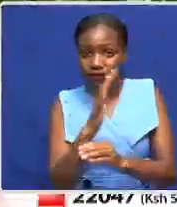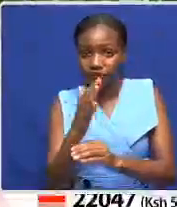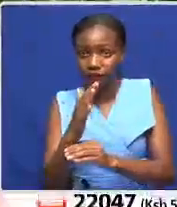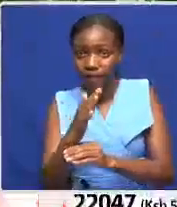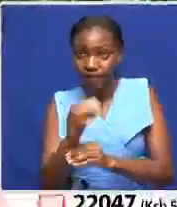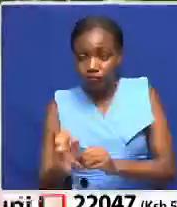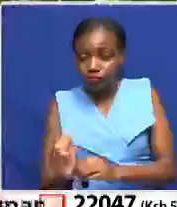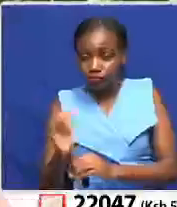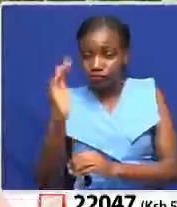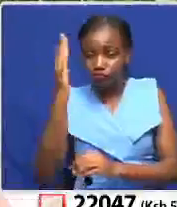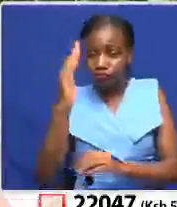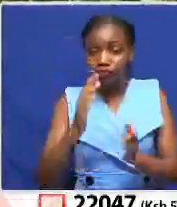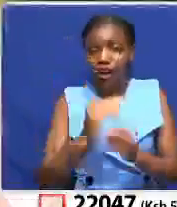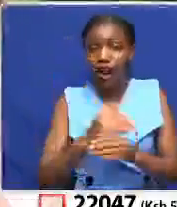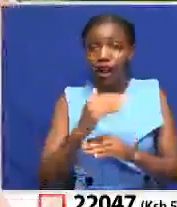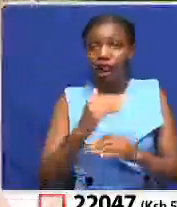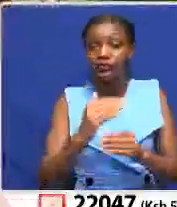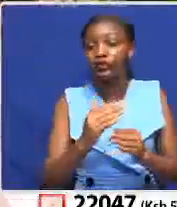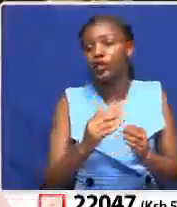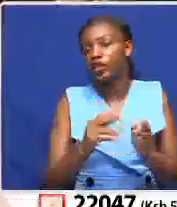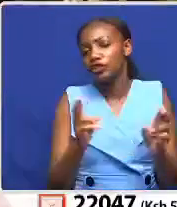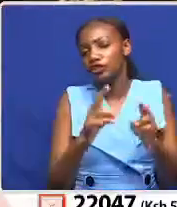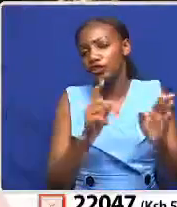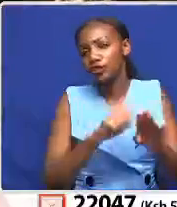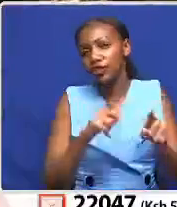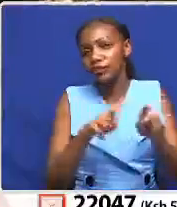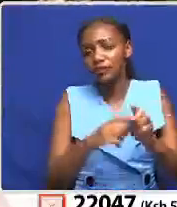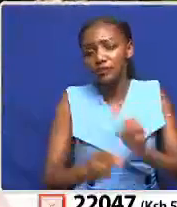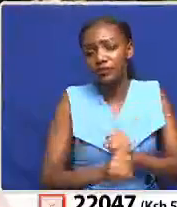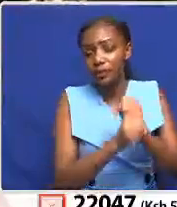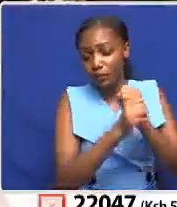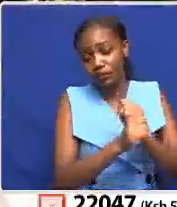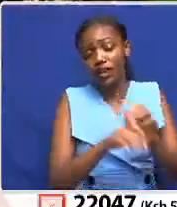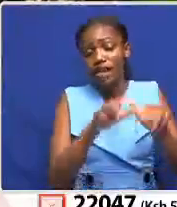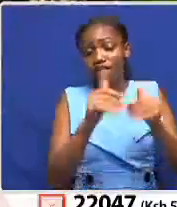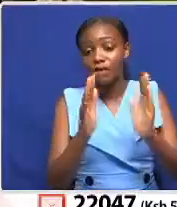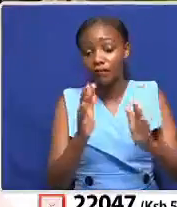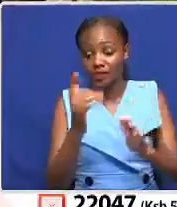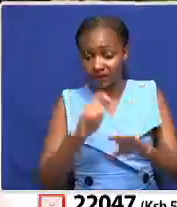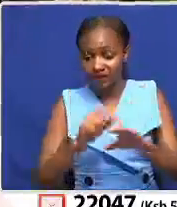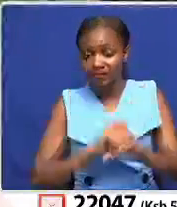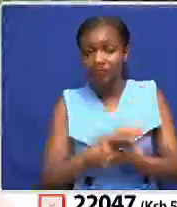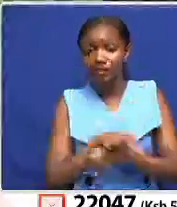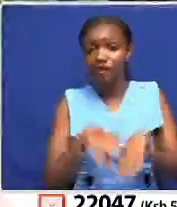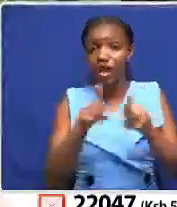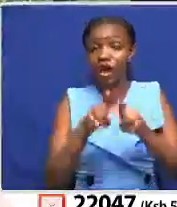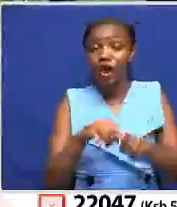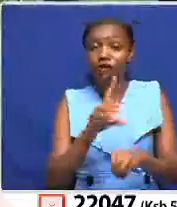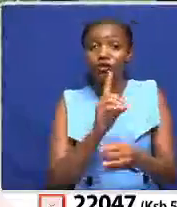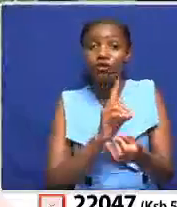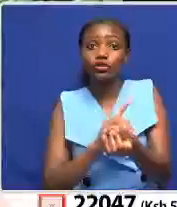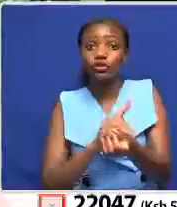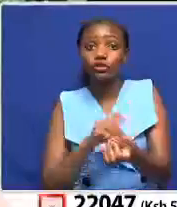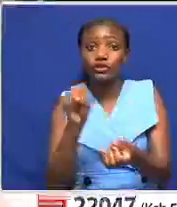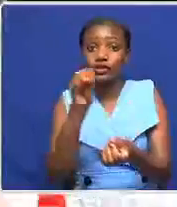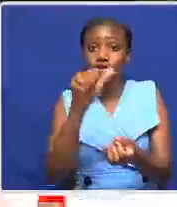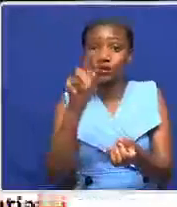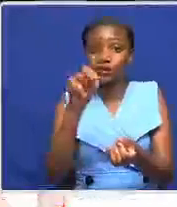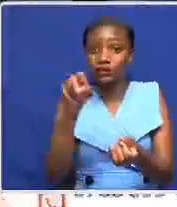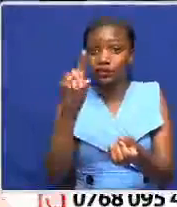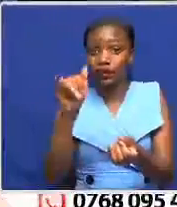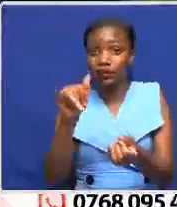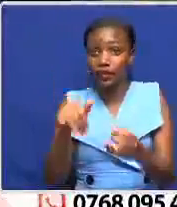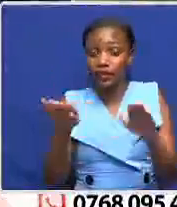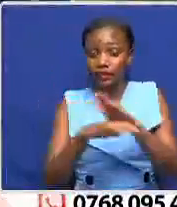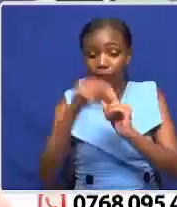mfupi kunawiri ili kuwapiga jeki wakulima kipindi hiki cha janga la corona. Daktari Stanley Tarus, naibu gavana wa